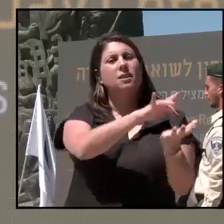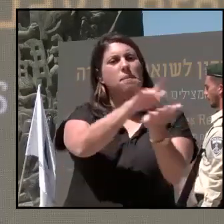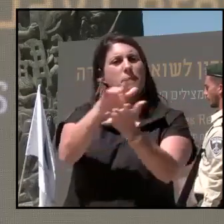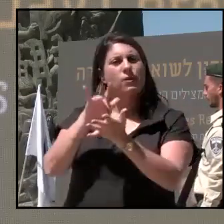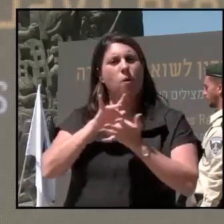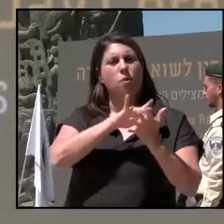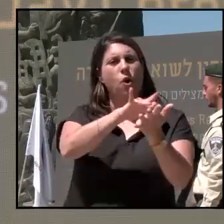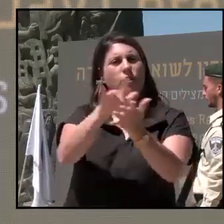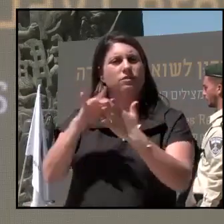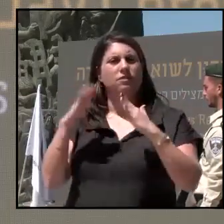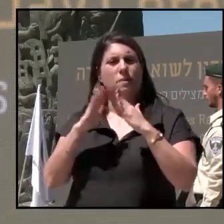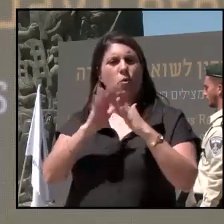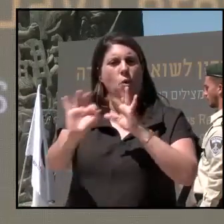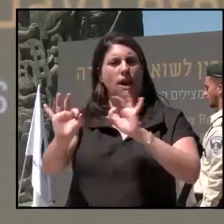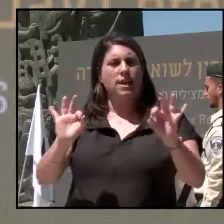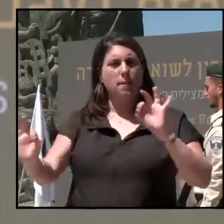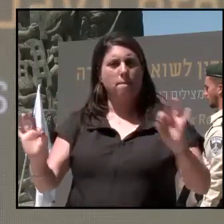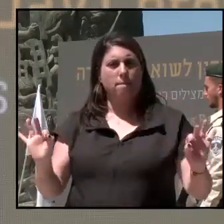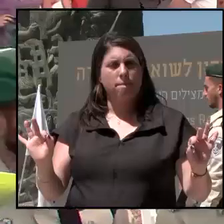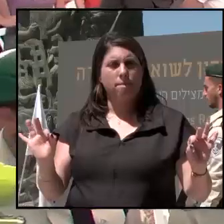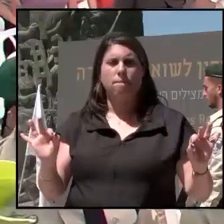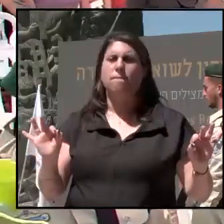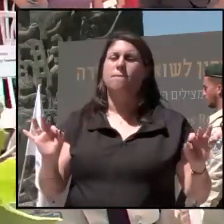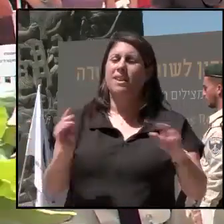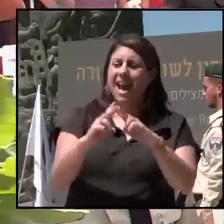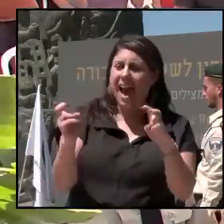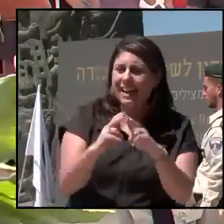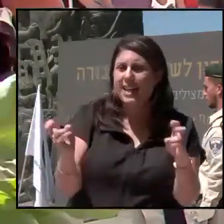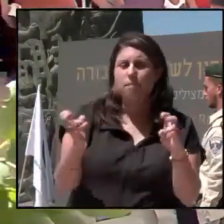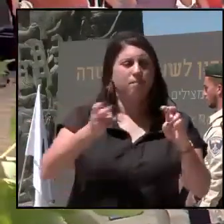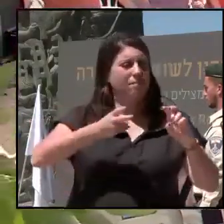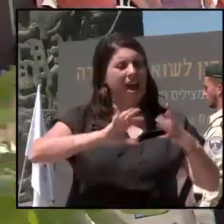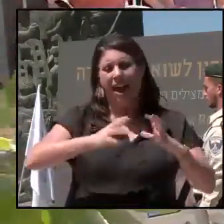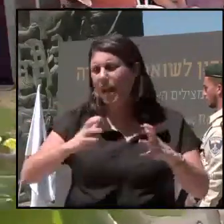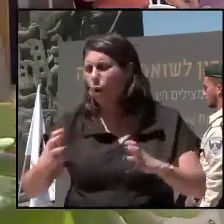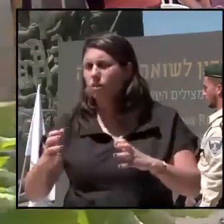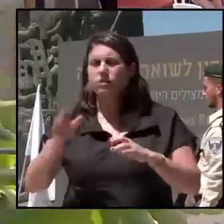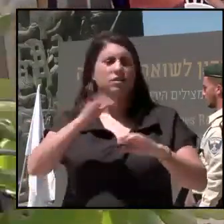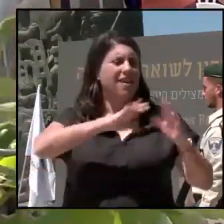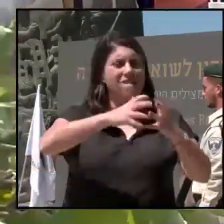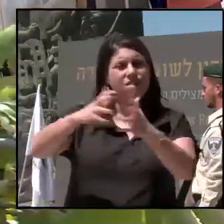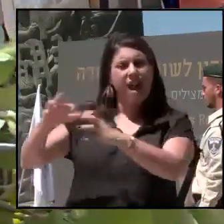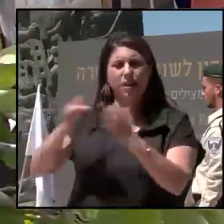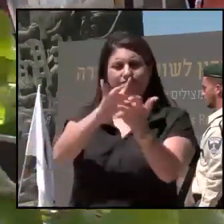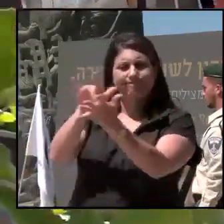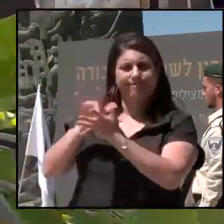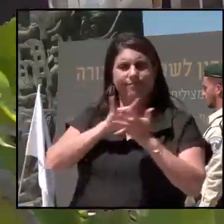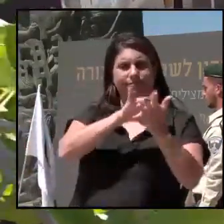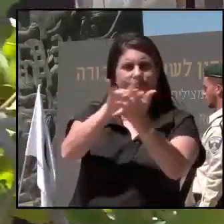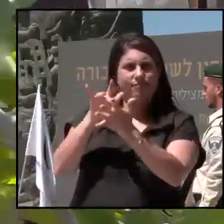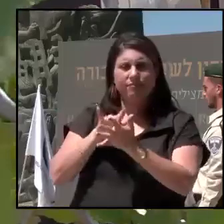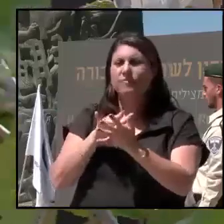במקומות מגוריהם, בערים, בעיירות ובכפרים, ויתרם